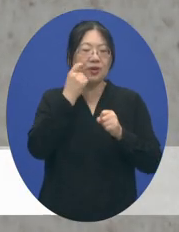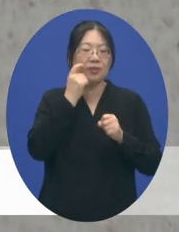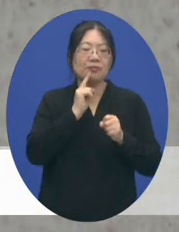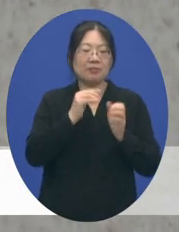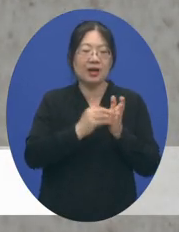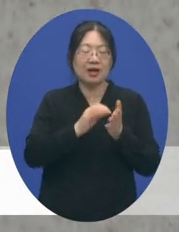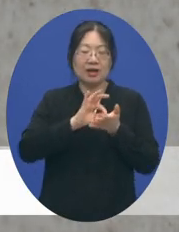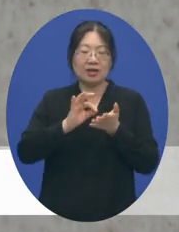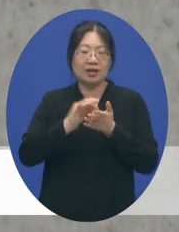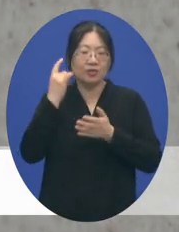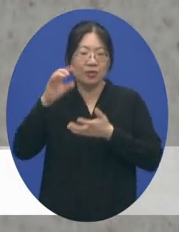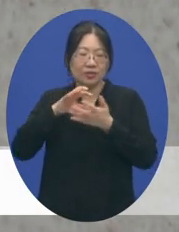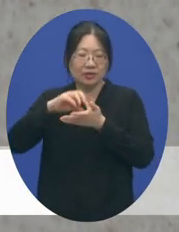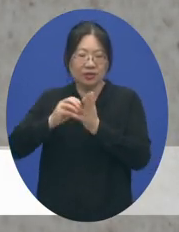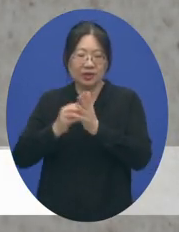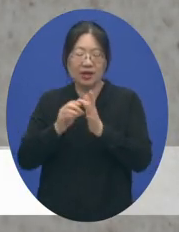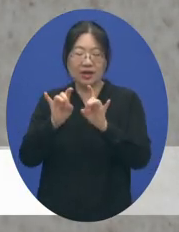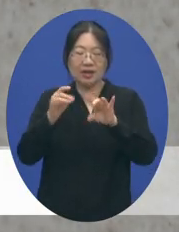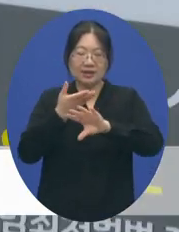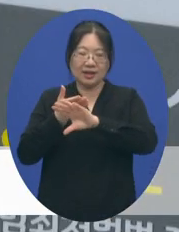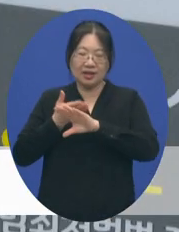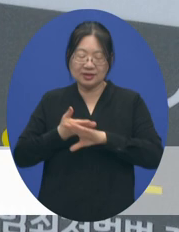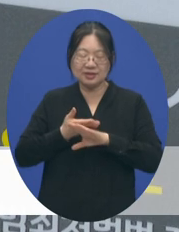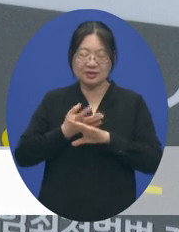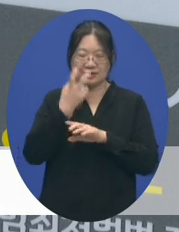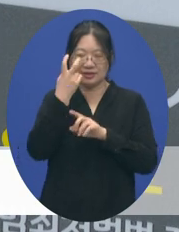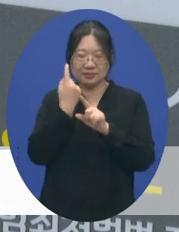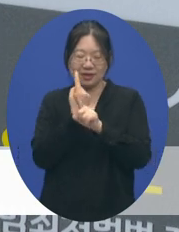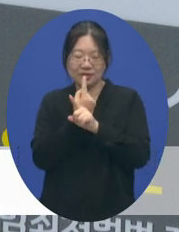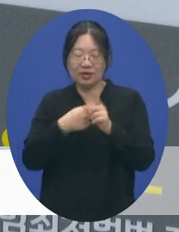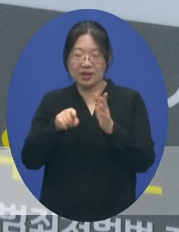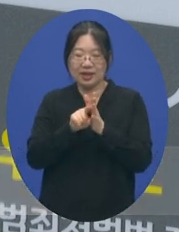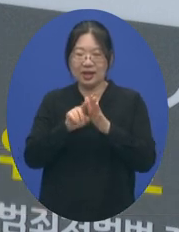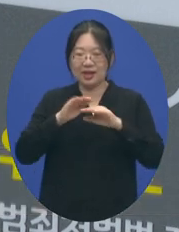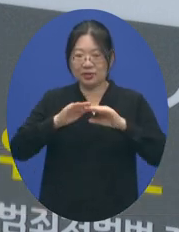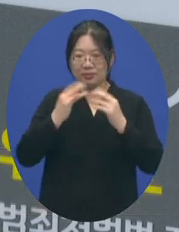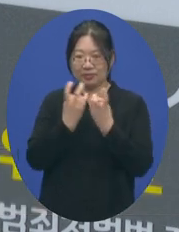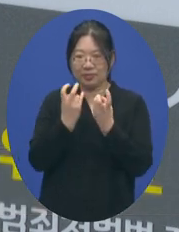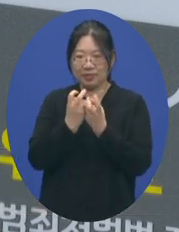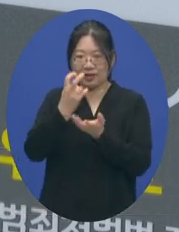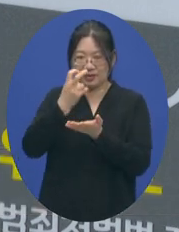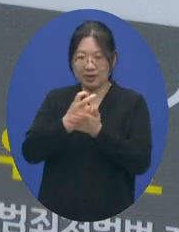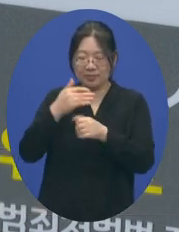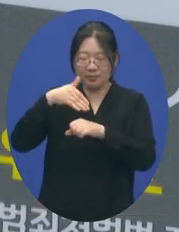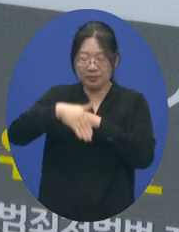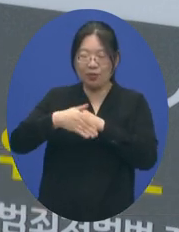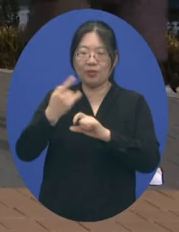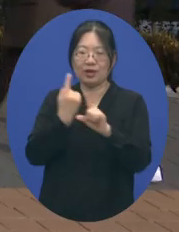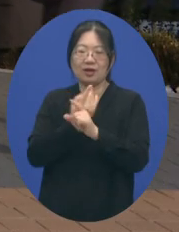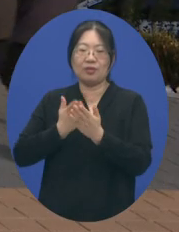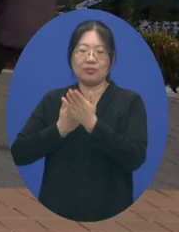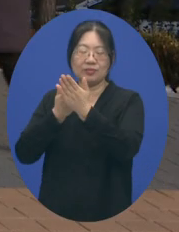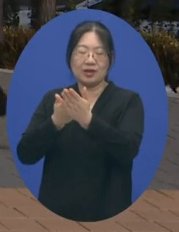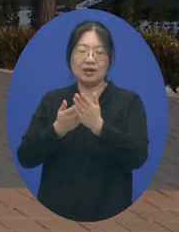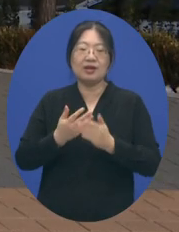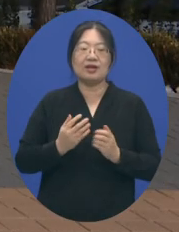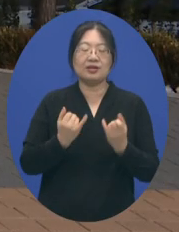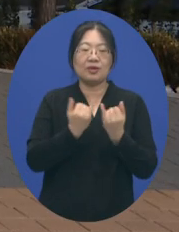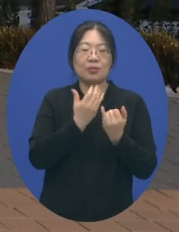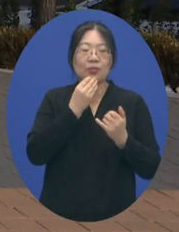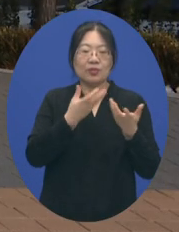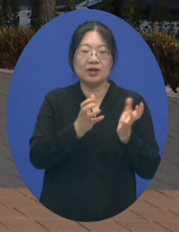더불어 작동하는 소음의 크기가 각각 다른 부분을 개선하기 위한 대안 마련 등 제도 개선을 요청했습니다